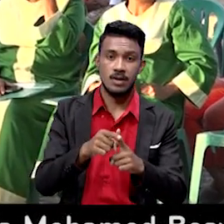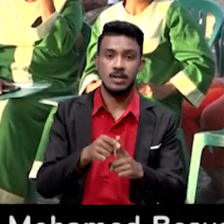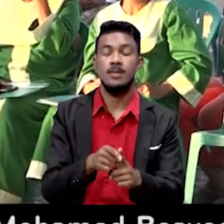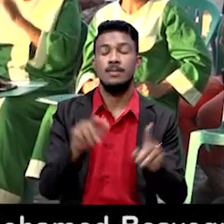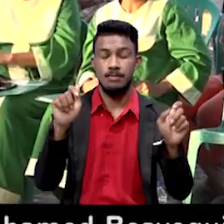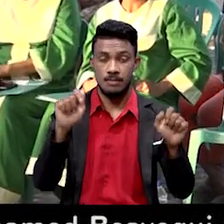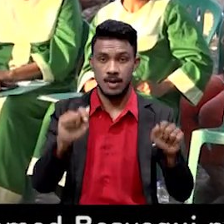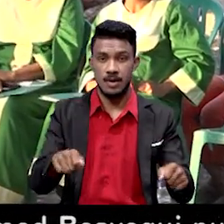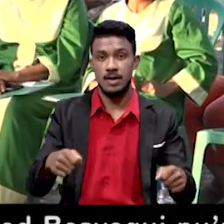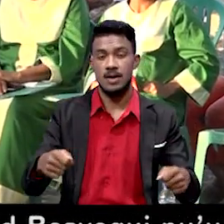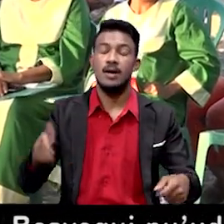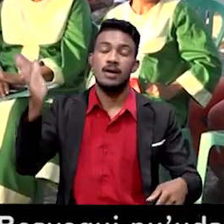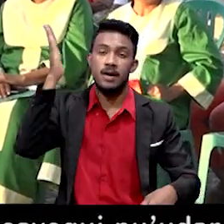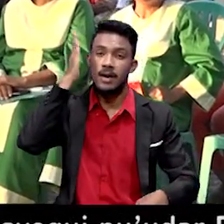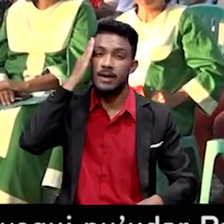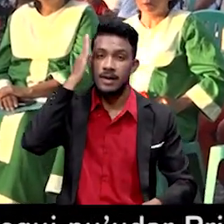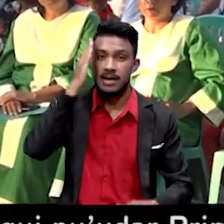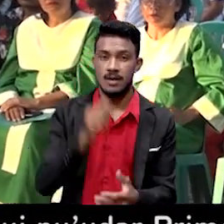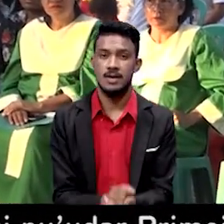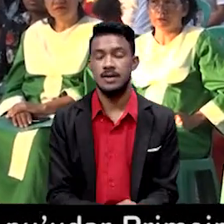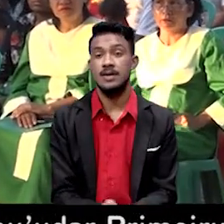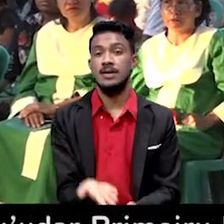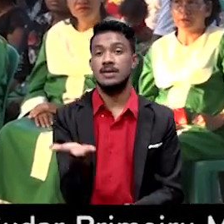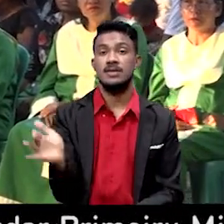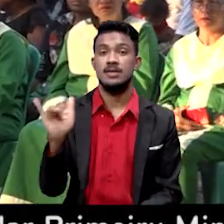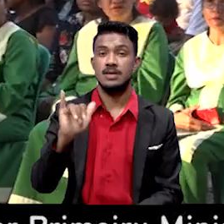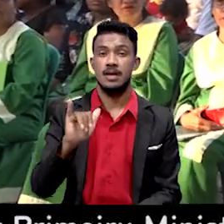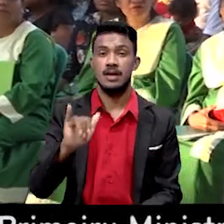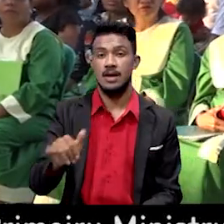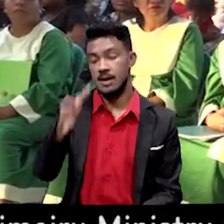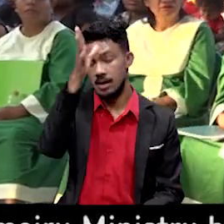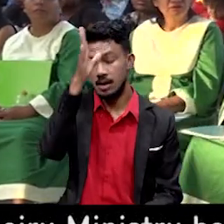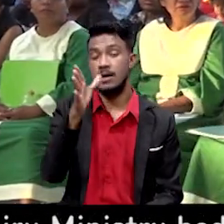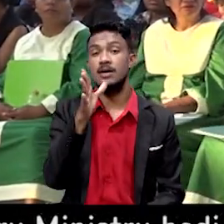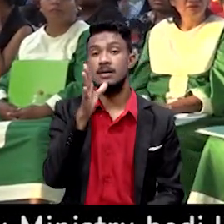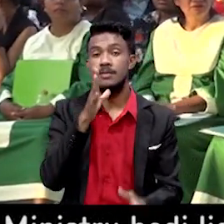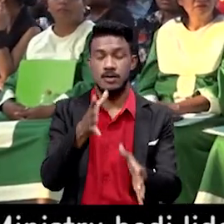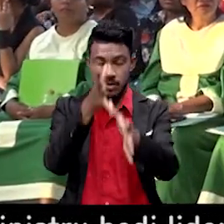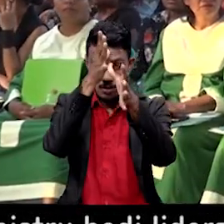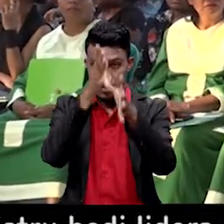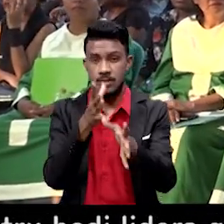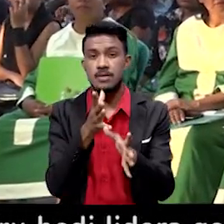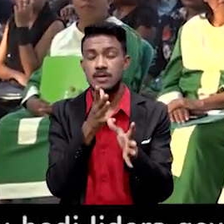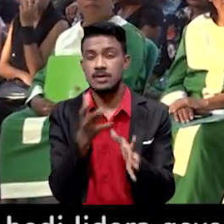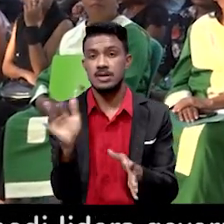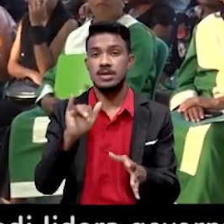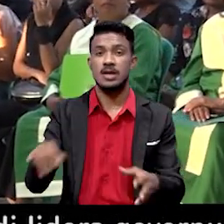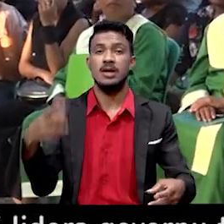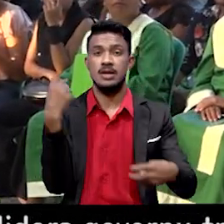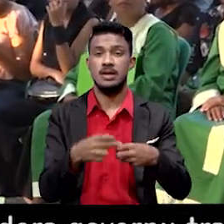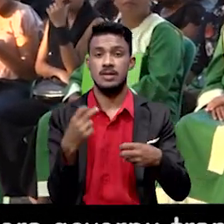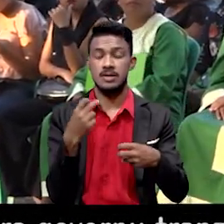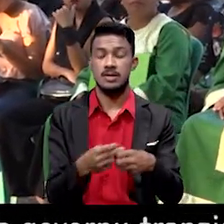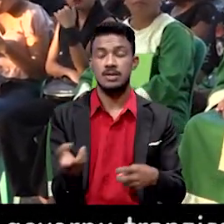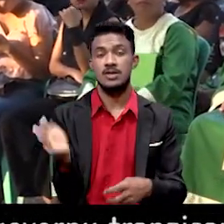belemos atene Sirnia amanginan sirnia vosira teru soinusa atu